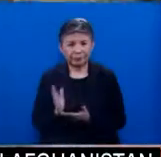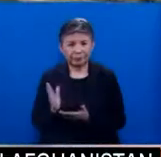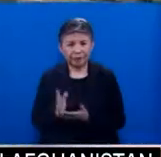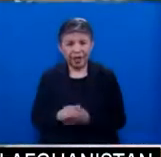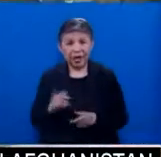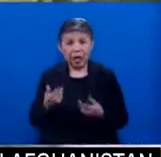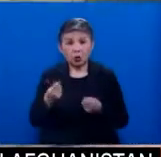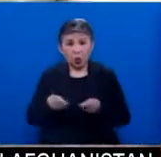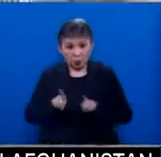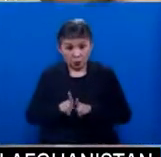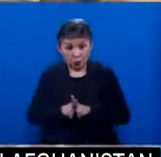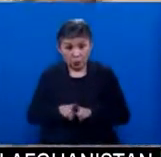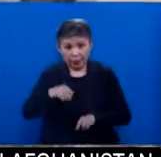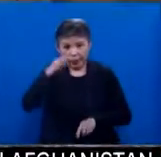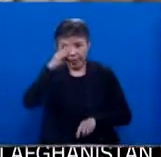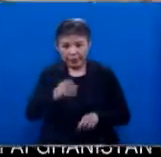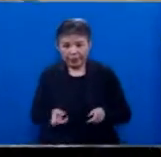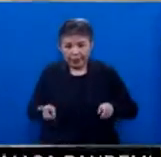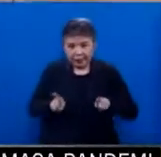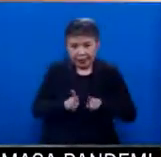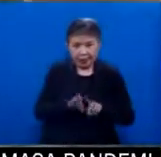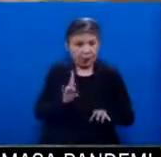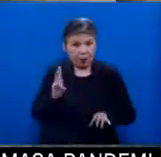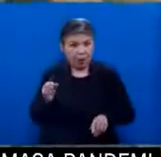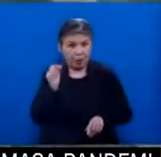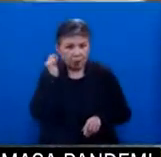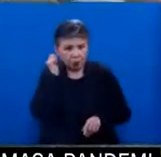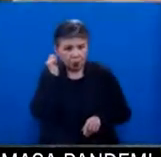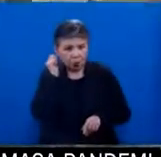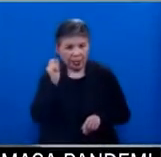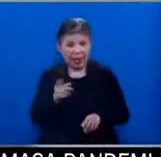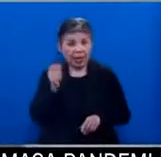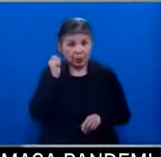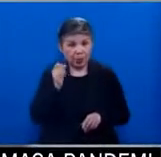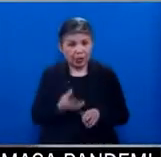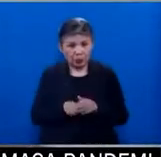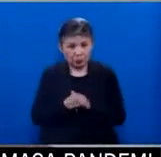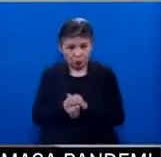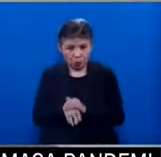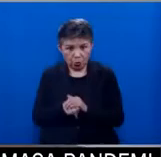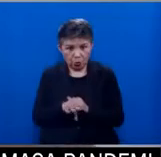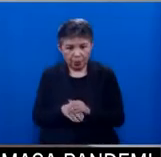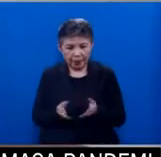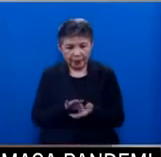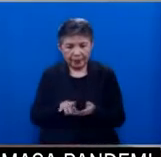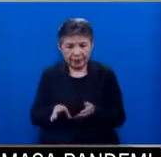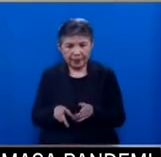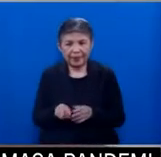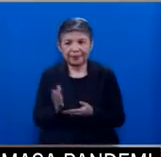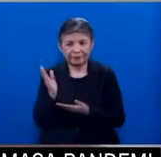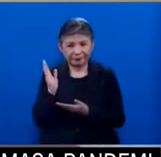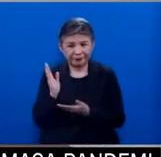Saat musim kawin, indukan jantan bisa dipasangkan dengan beberapa indukan betina. Indukan betina kemudian biasa bertelur di pasir dalam